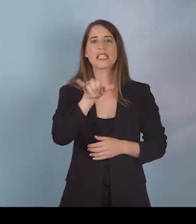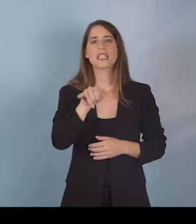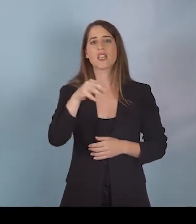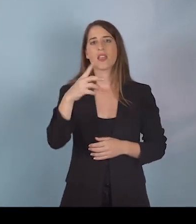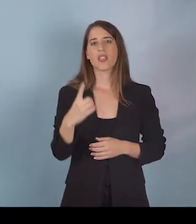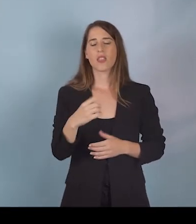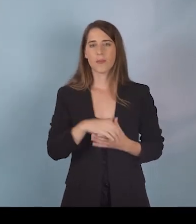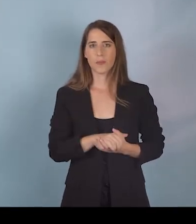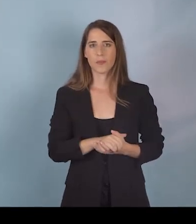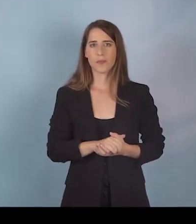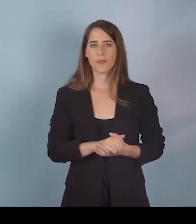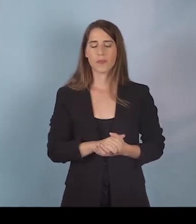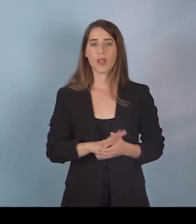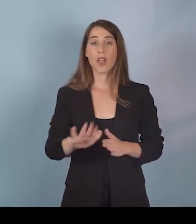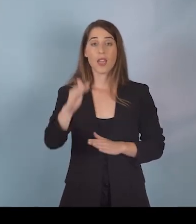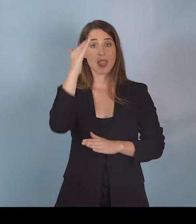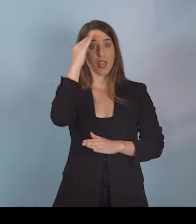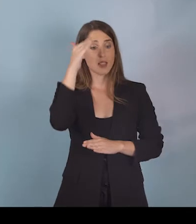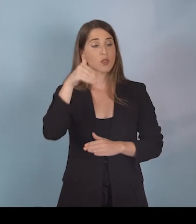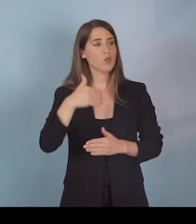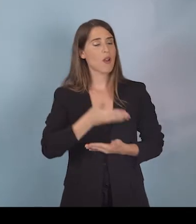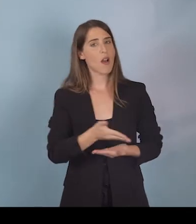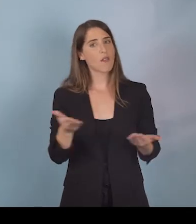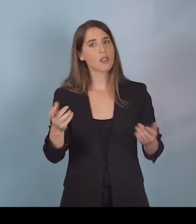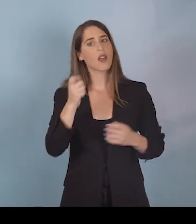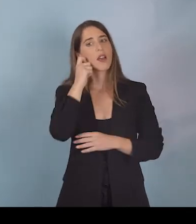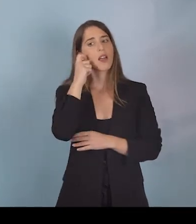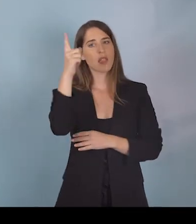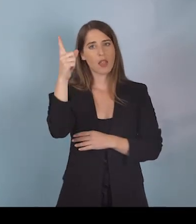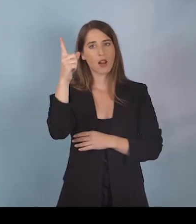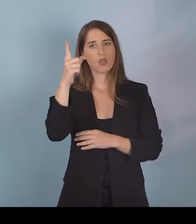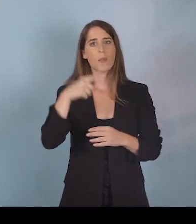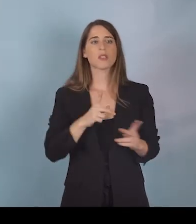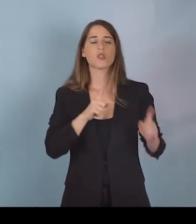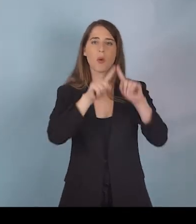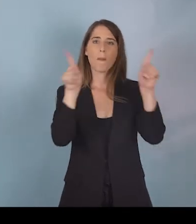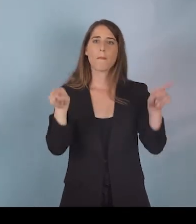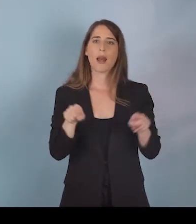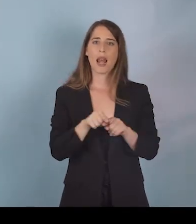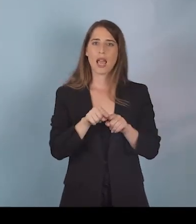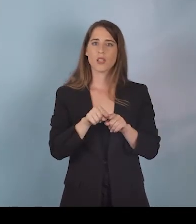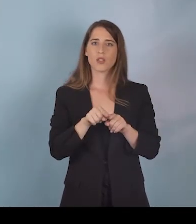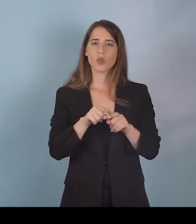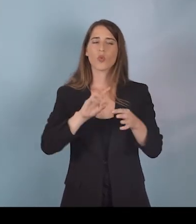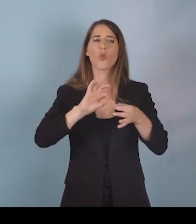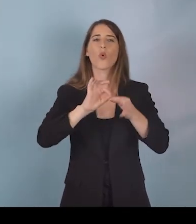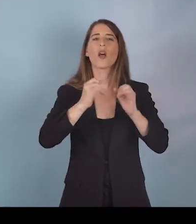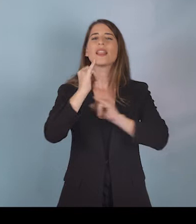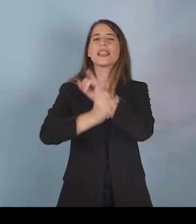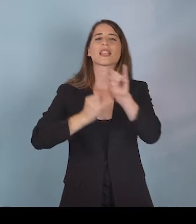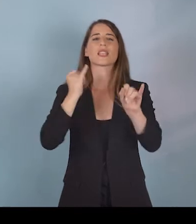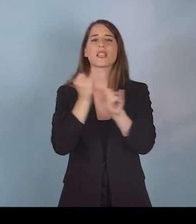Εκ μέρους του ΣΥΔ χαιρετίζουμε την διοργάνωση αυτής της εκδήλωσης στο πλαίσιο του Digital Athens Pride, που όπως όλες